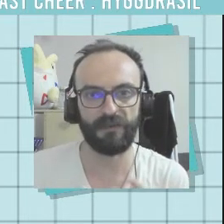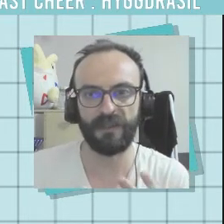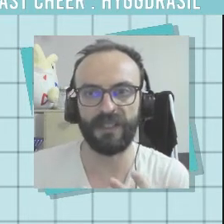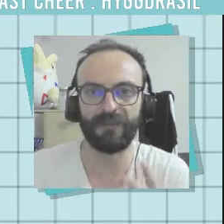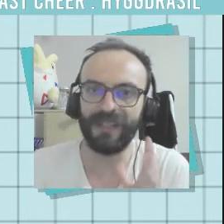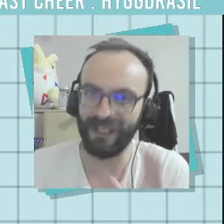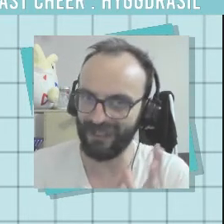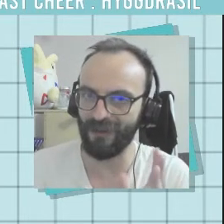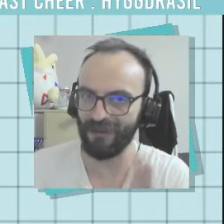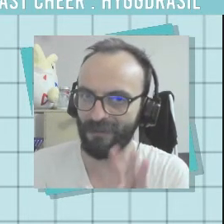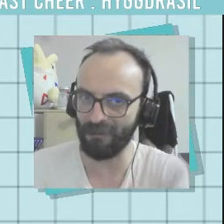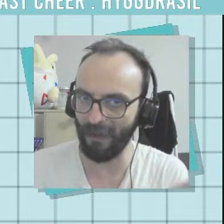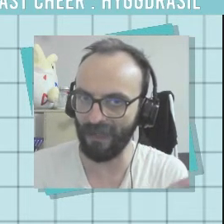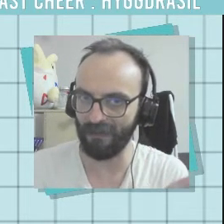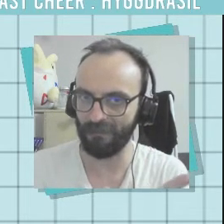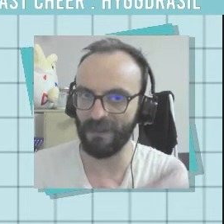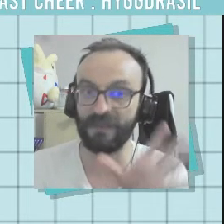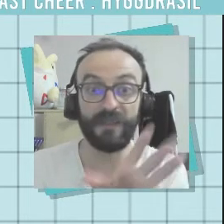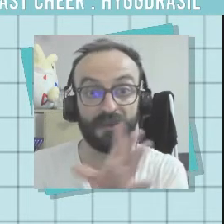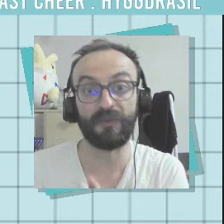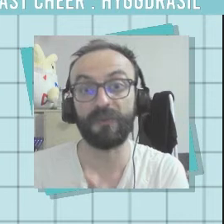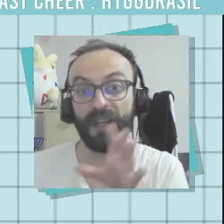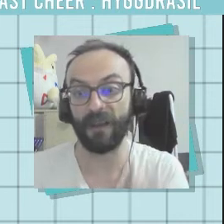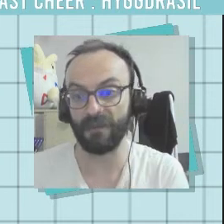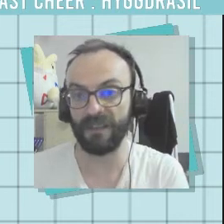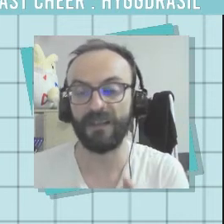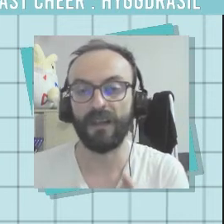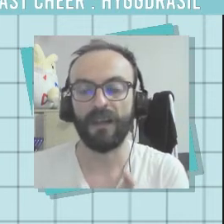base de données et tout. Il y a quelque chose de pas mal. Parce que c'est